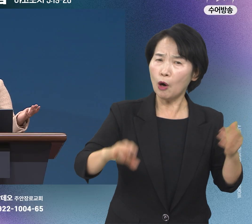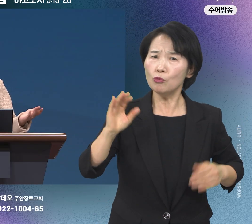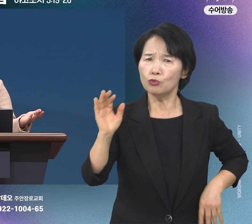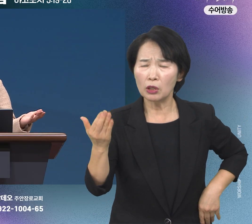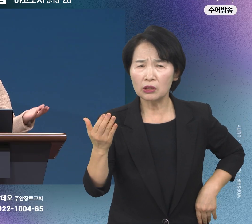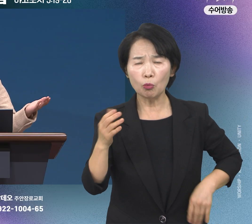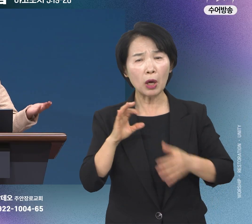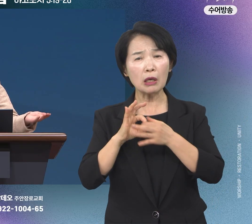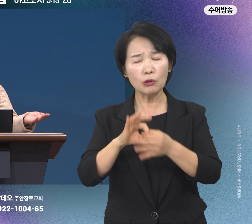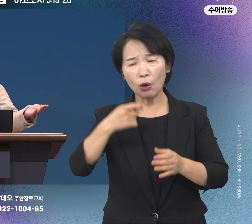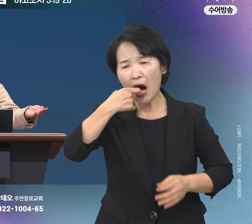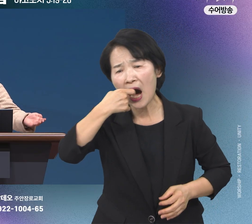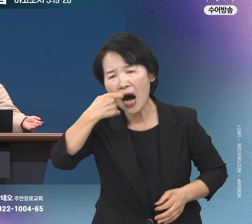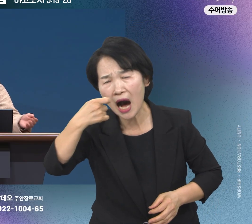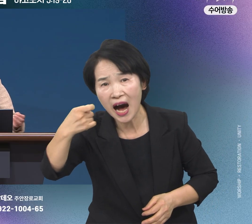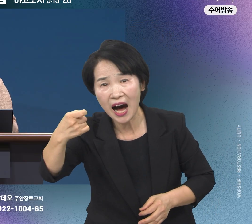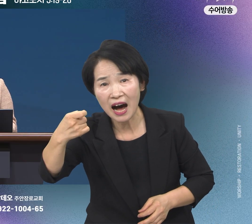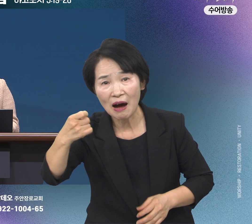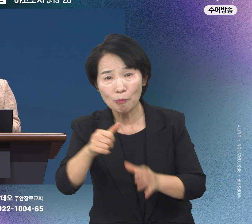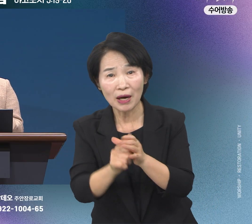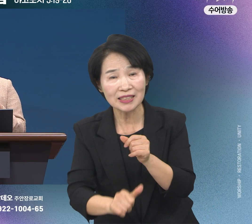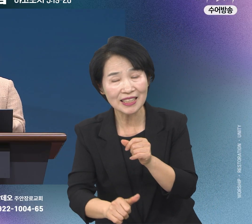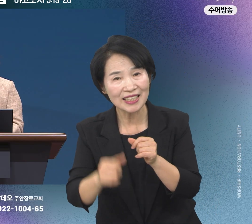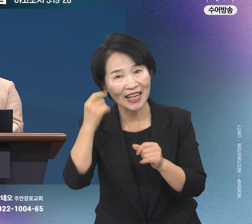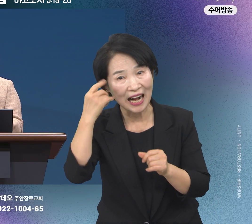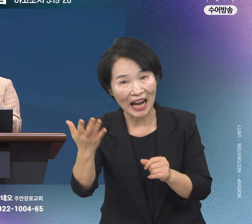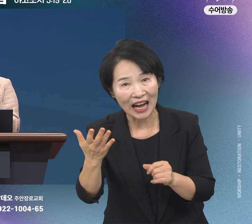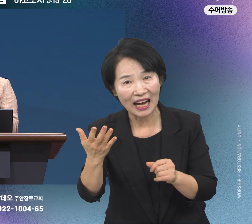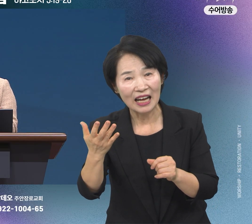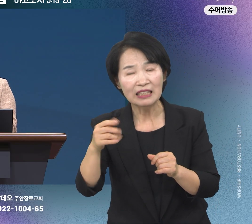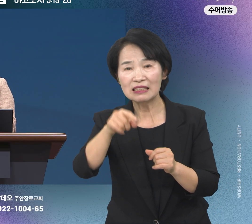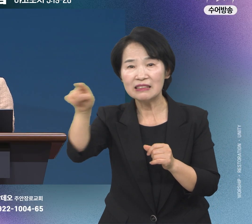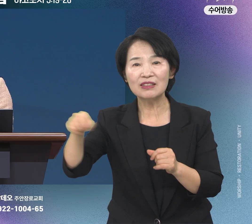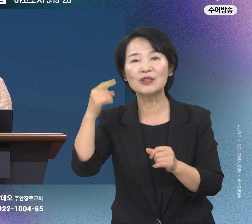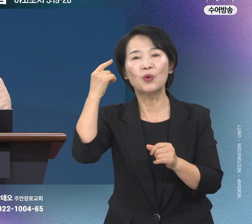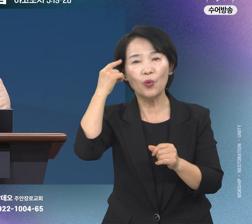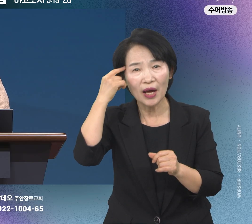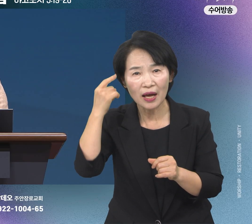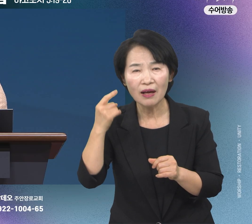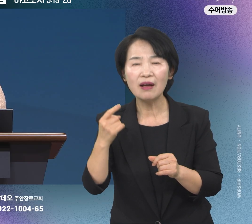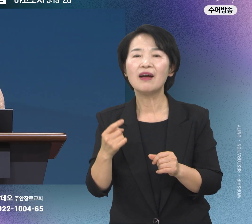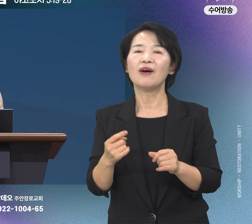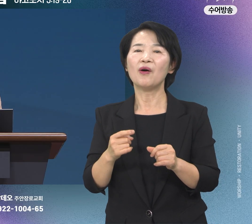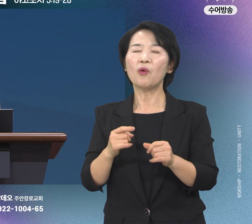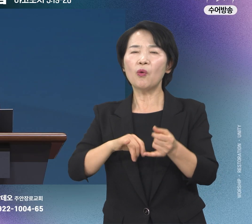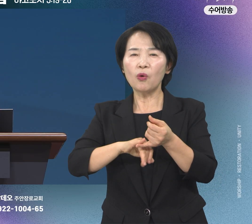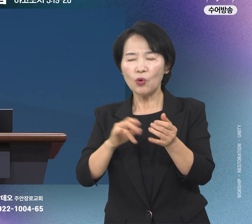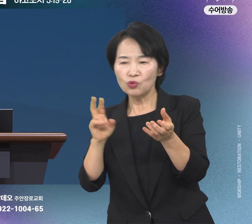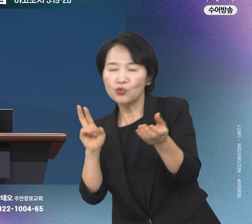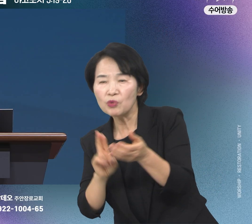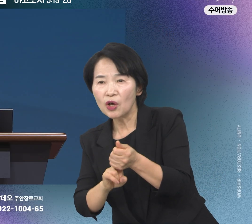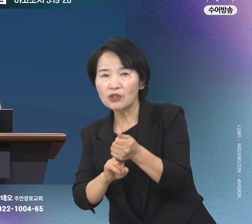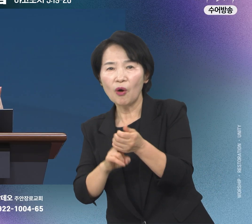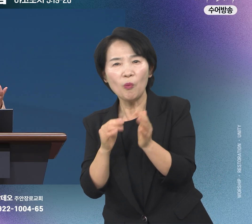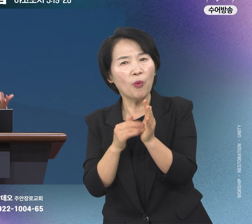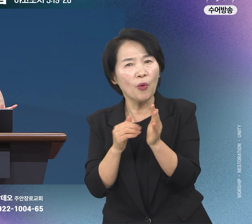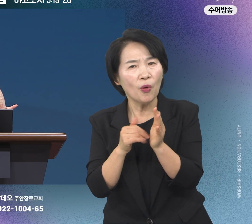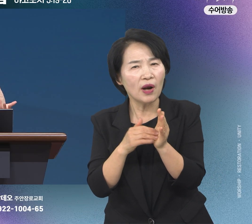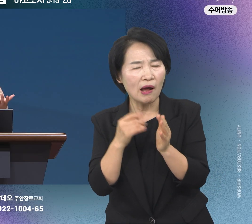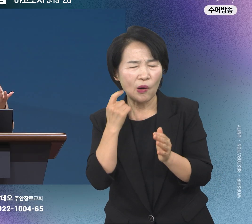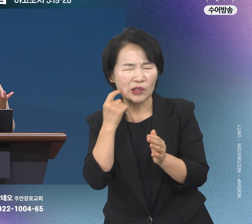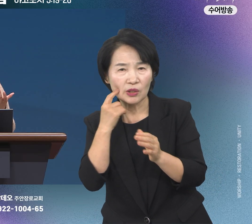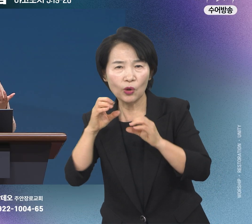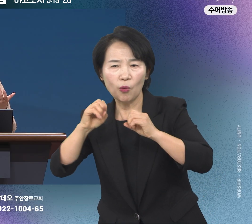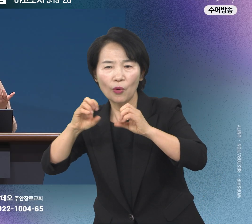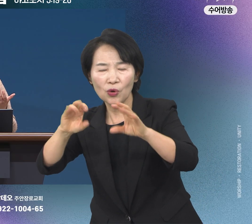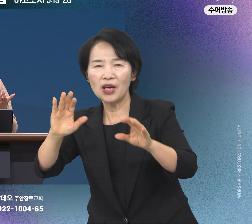이렇게 많은 사람들이 신천지에 빠지게 될까? 그리고 그들은 왜 꼭 숨겨서 사람들을 포교해야만 할까? 제가